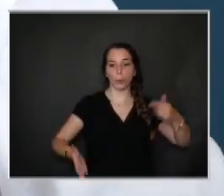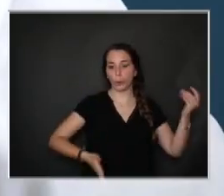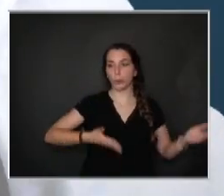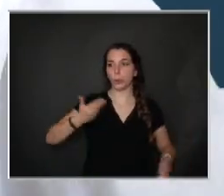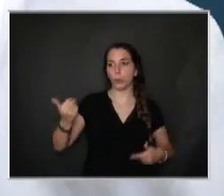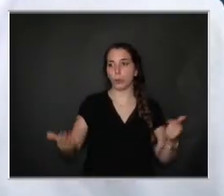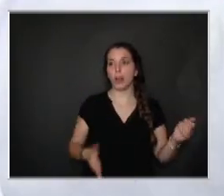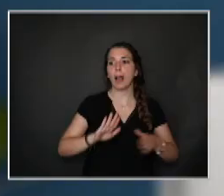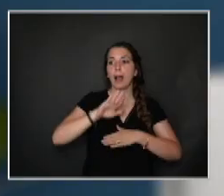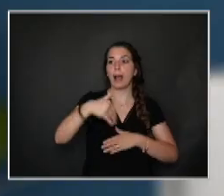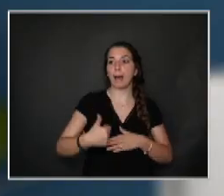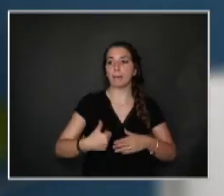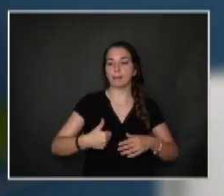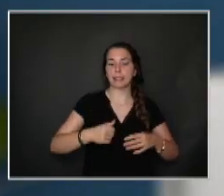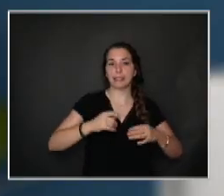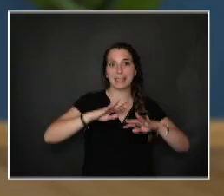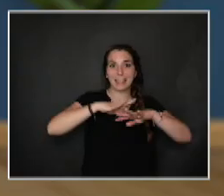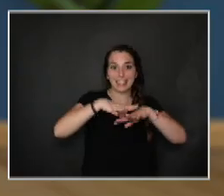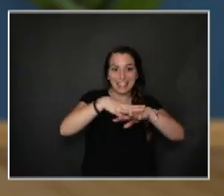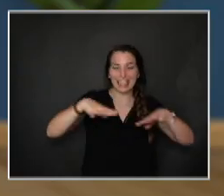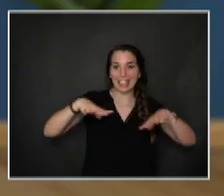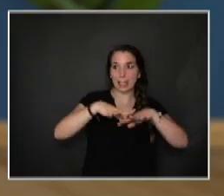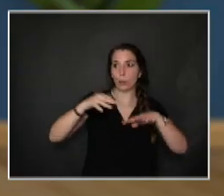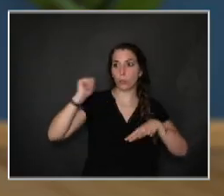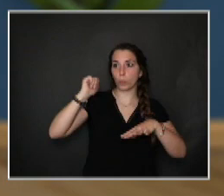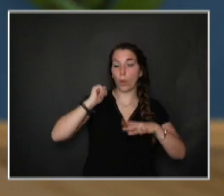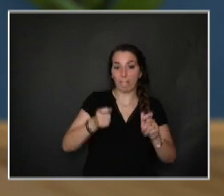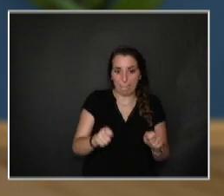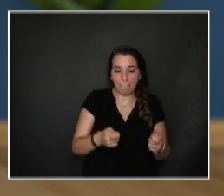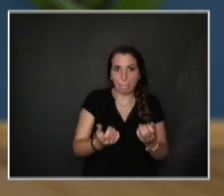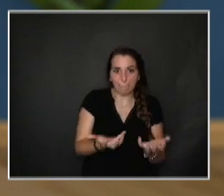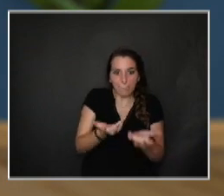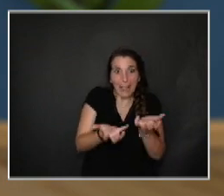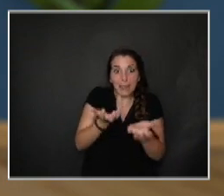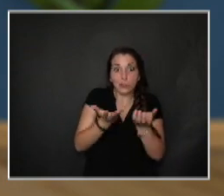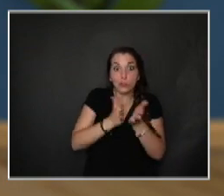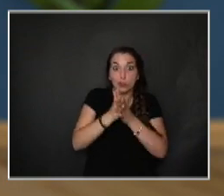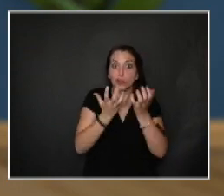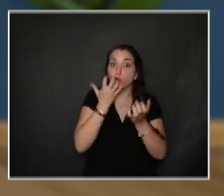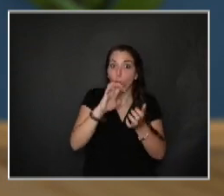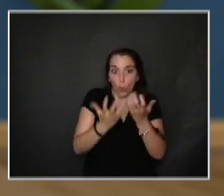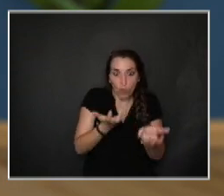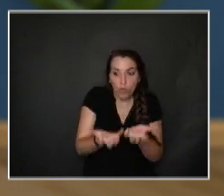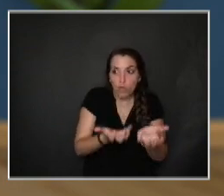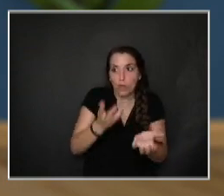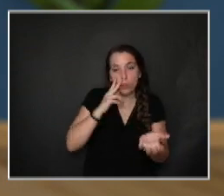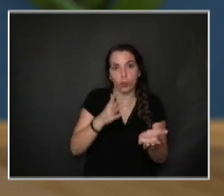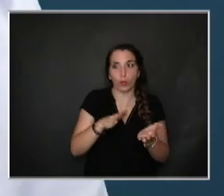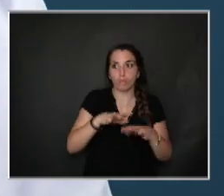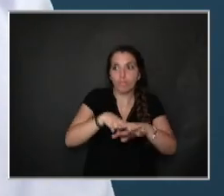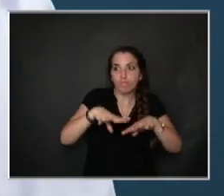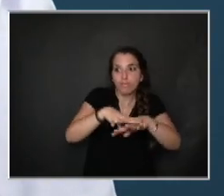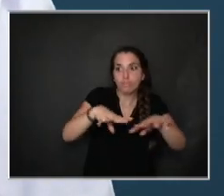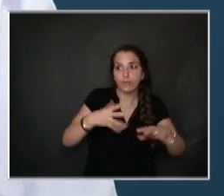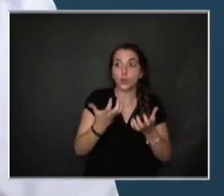Et ensuite, il l'a fait étendre sur un grill, sur le dos, avec des braises qui avaient été préalablement arrosées pour que ça soit vraiment